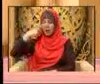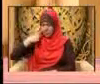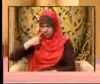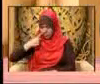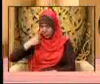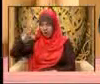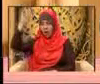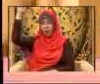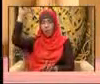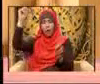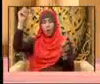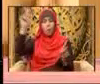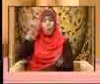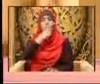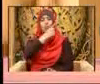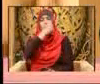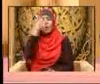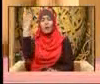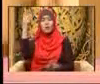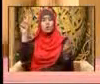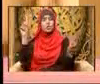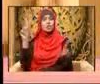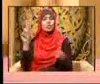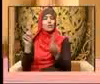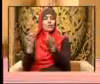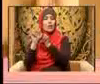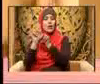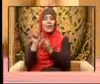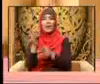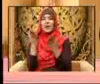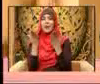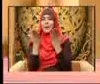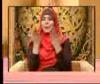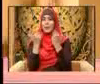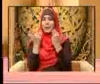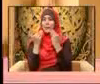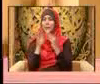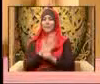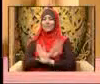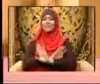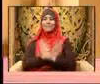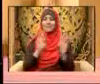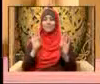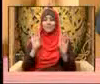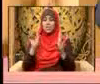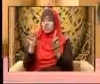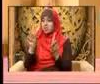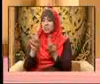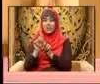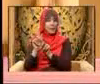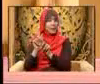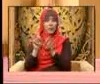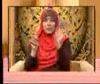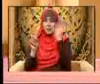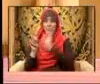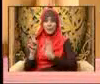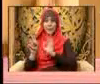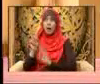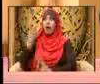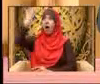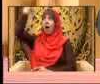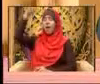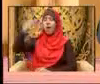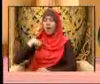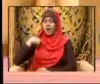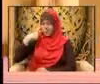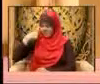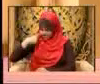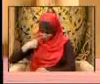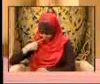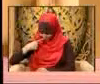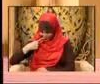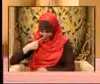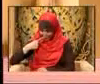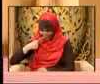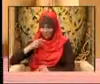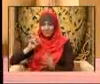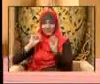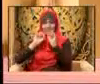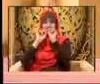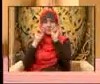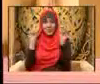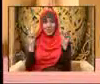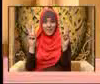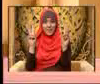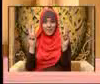أعبد سواك، فأخص ربي عز وجل بالعبادة دون سواه، إياك نعبد دون سواك.